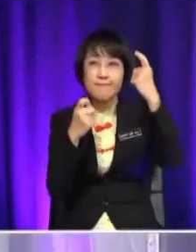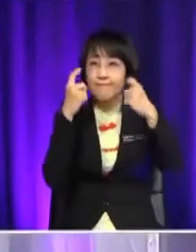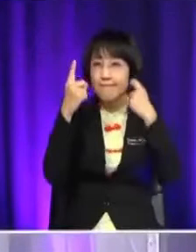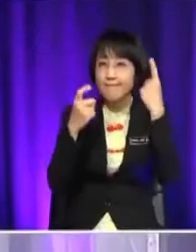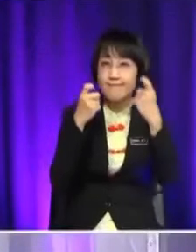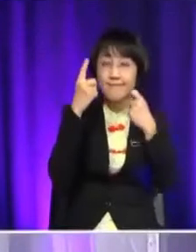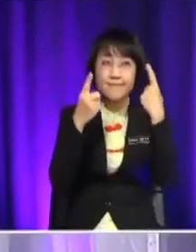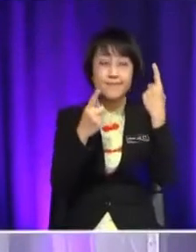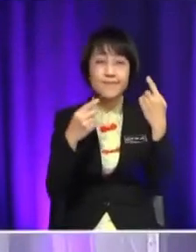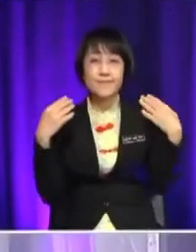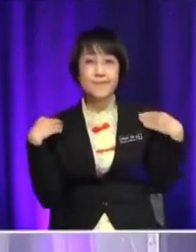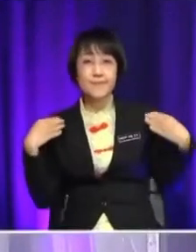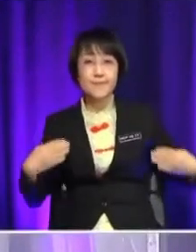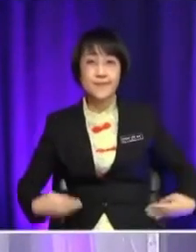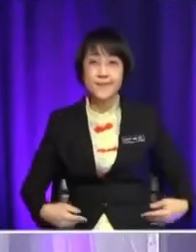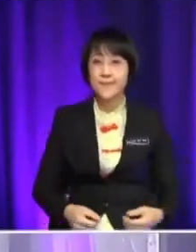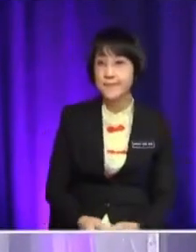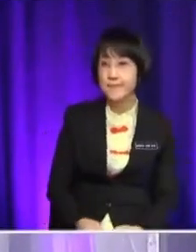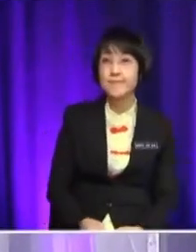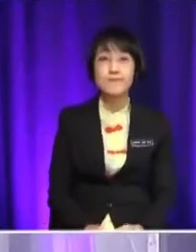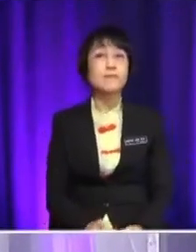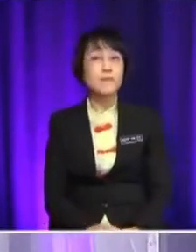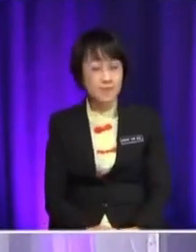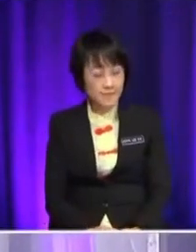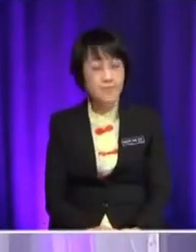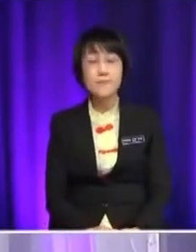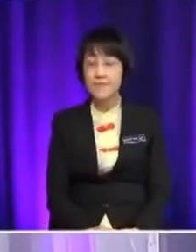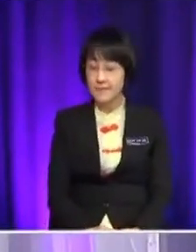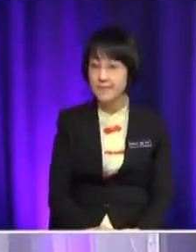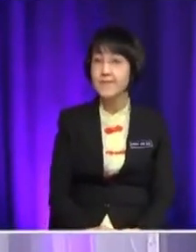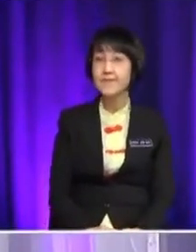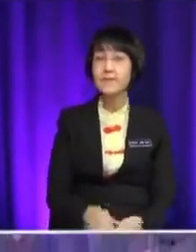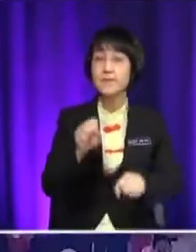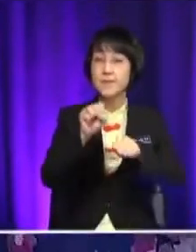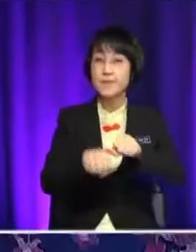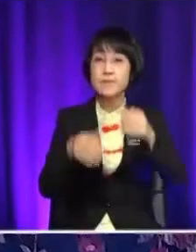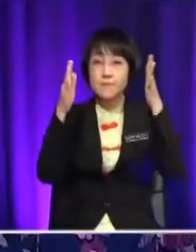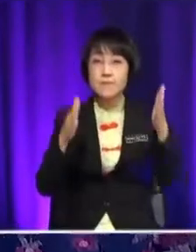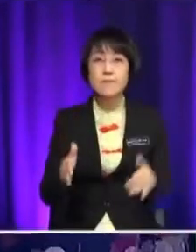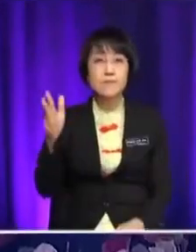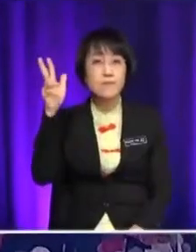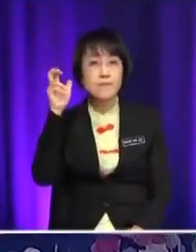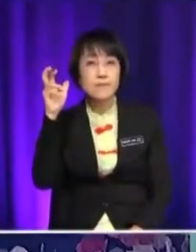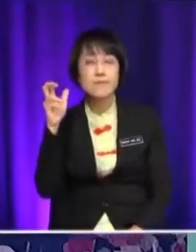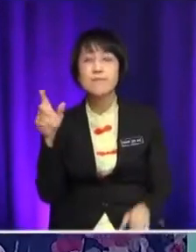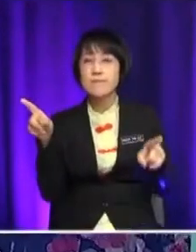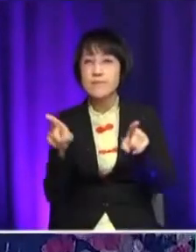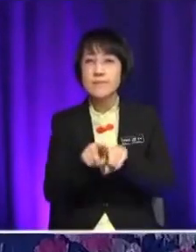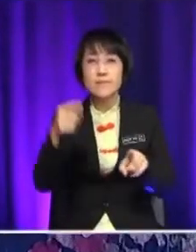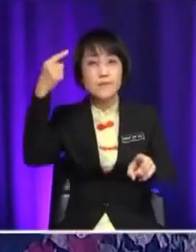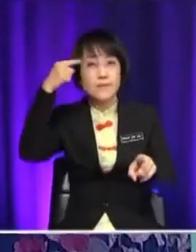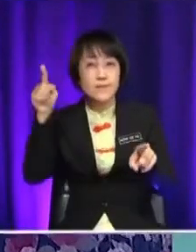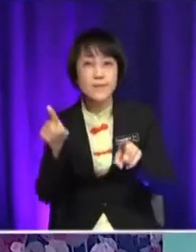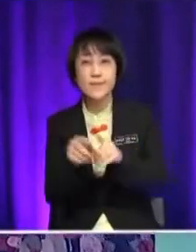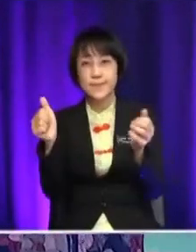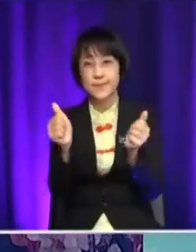kita, gerak badan, ya. Anggukkan kepala, ya, supaya audien turut bersetuju dengan kita sebenarnya,